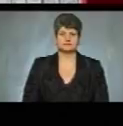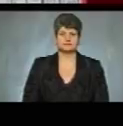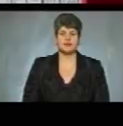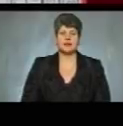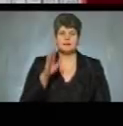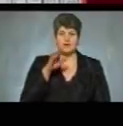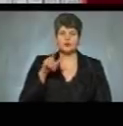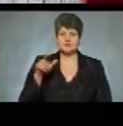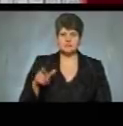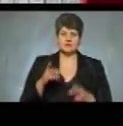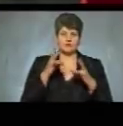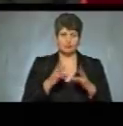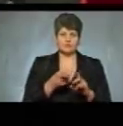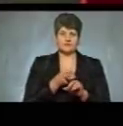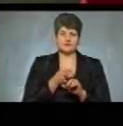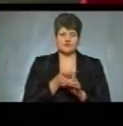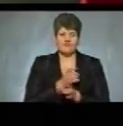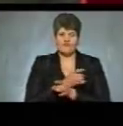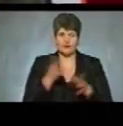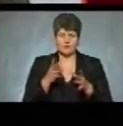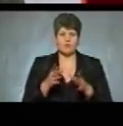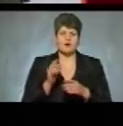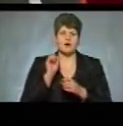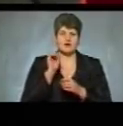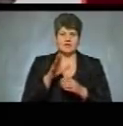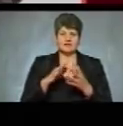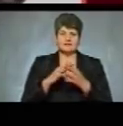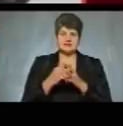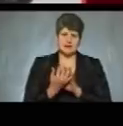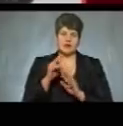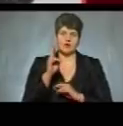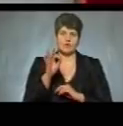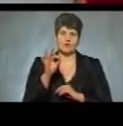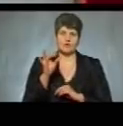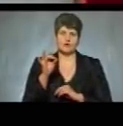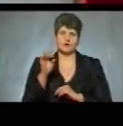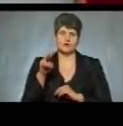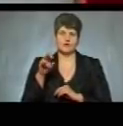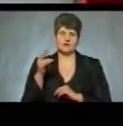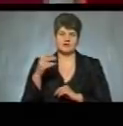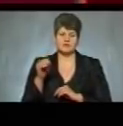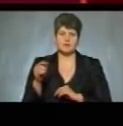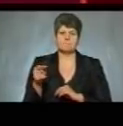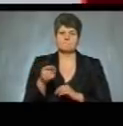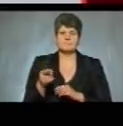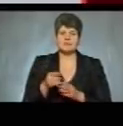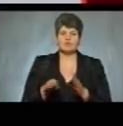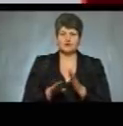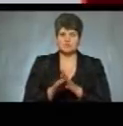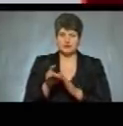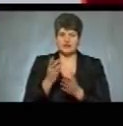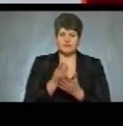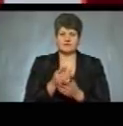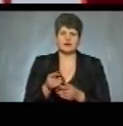П'ятеро осіб, які травмувалися внаслідок вибуху гранати у селі Колодіївка під Волочиського району, знаходяться у лікарнях Тернополя.